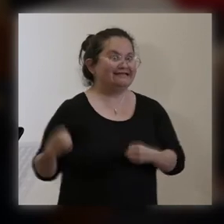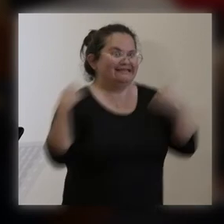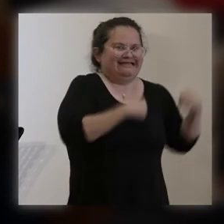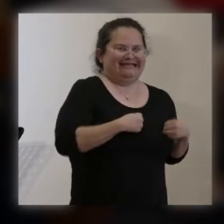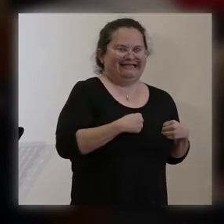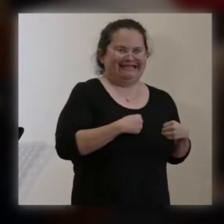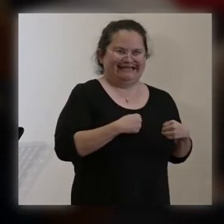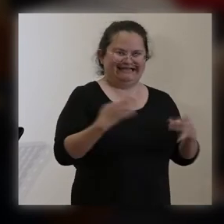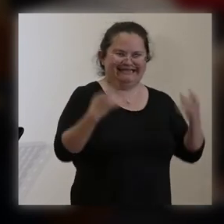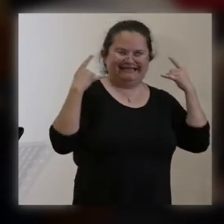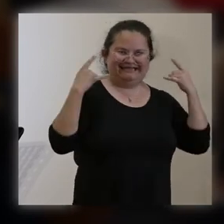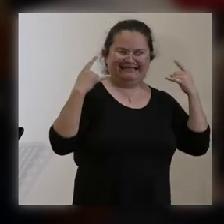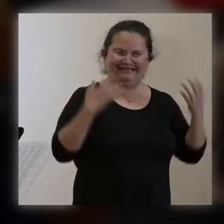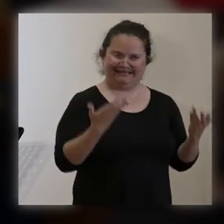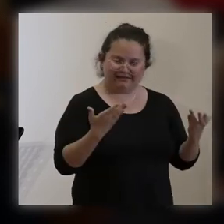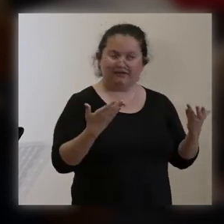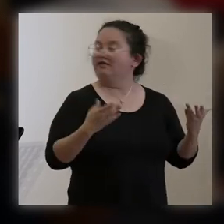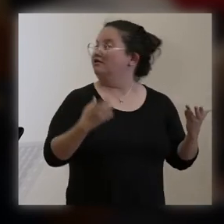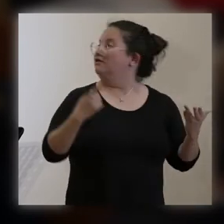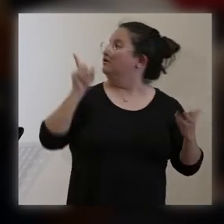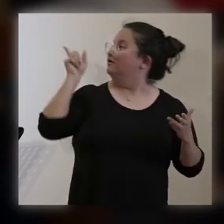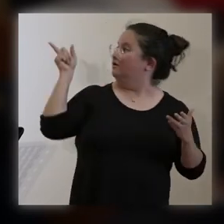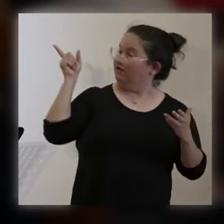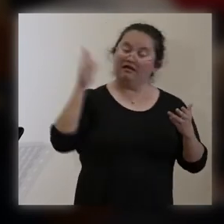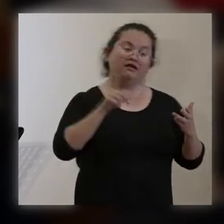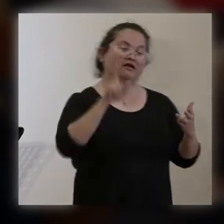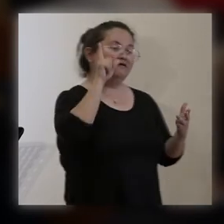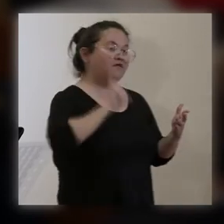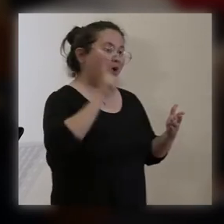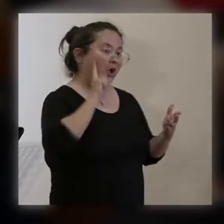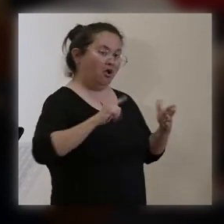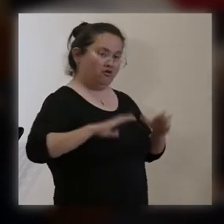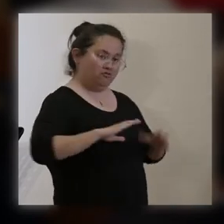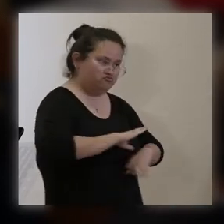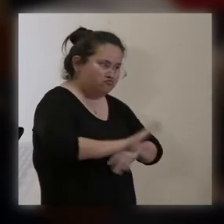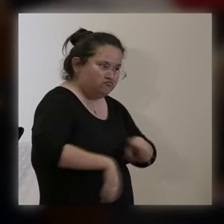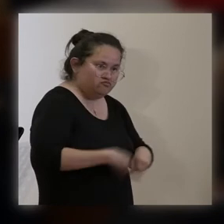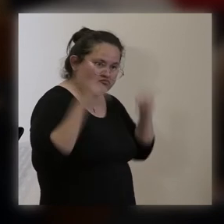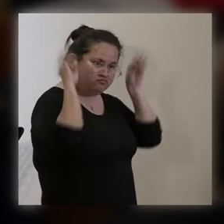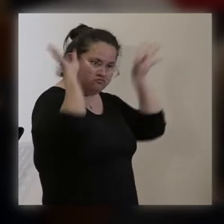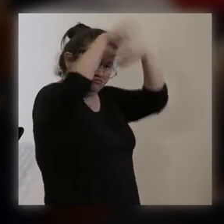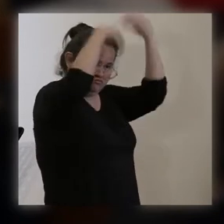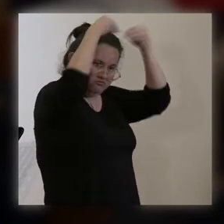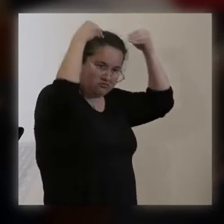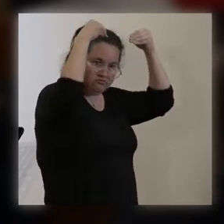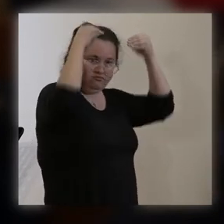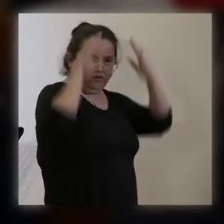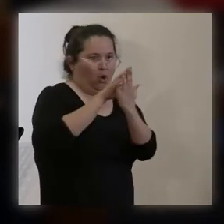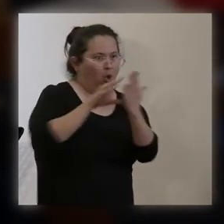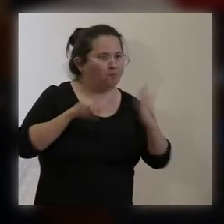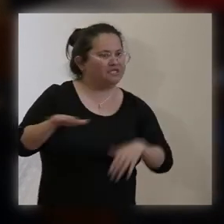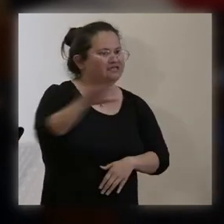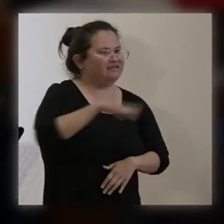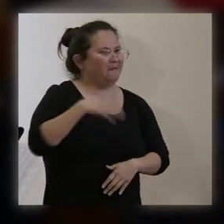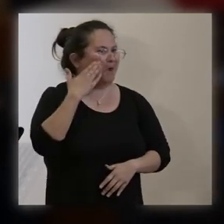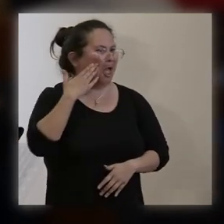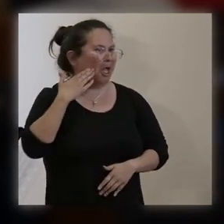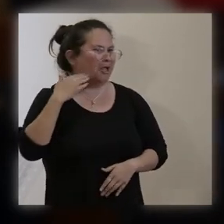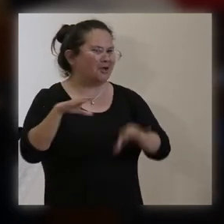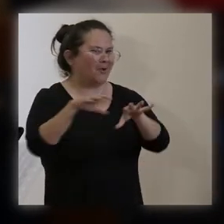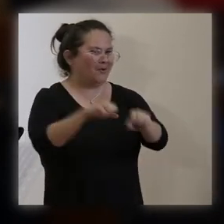parure et une tenue semblables à celles des femmes blanches créoles des colonies. Elle s'oppose, encore une fois, à son esclave, dont